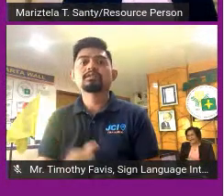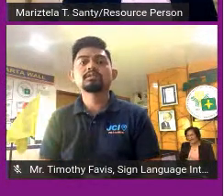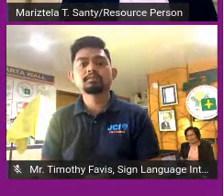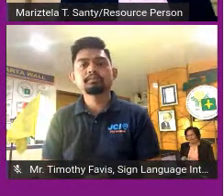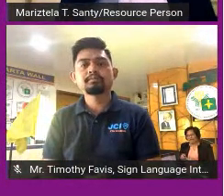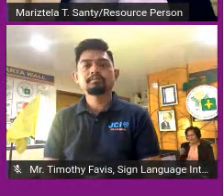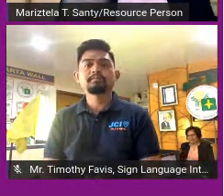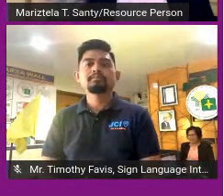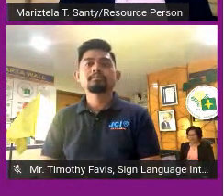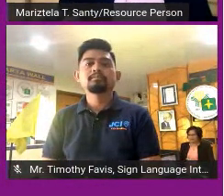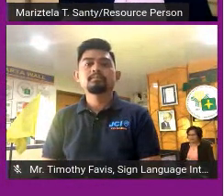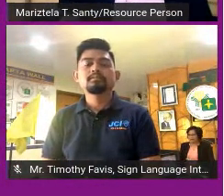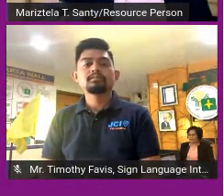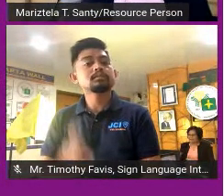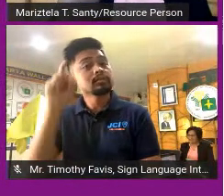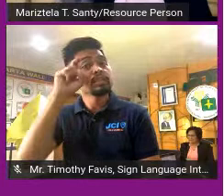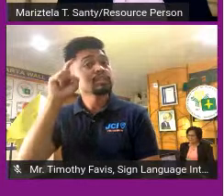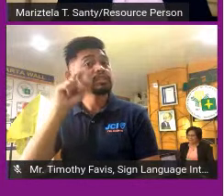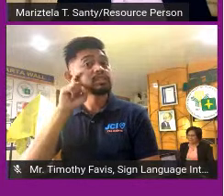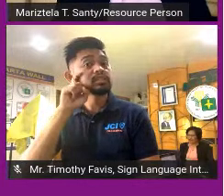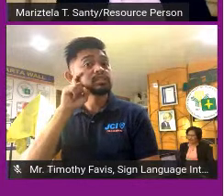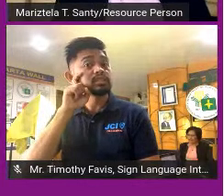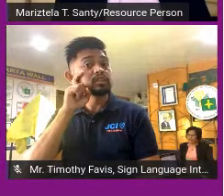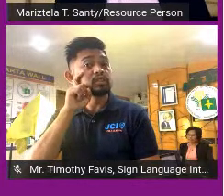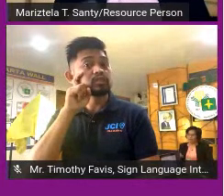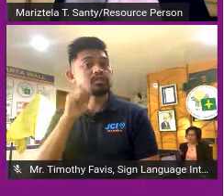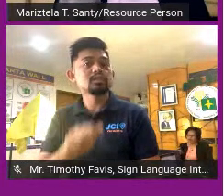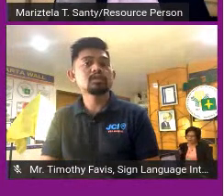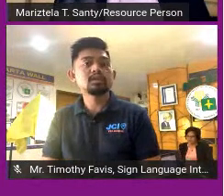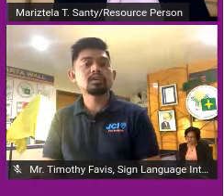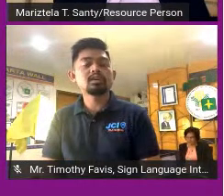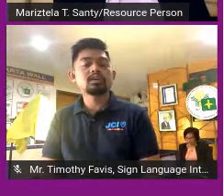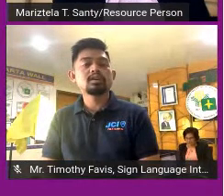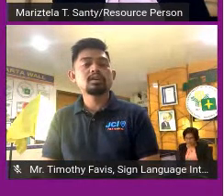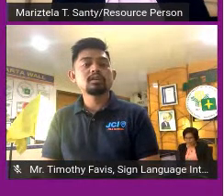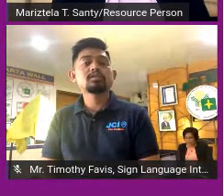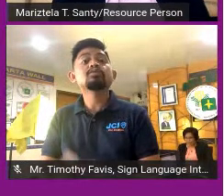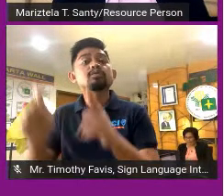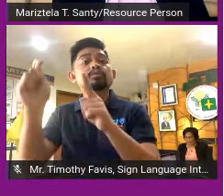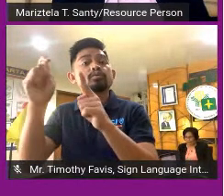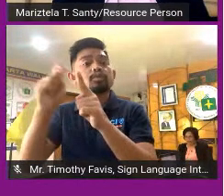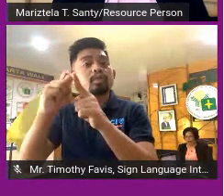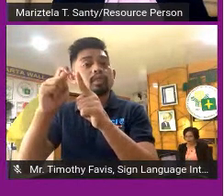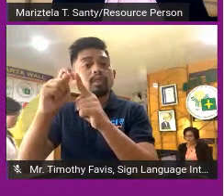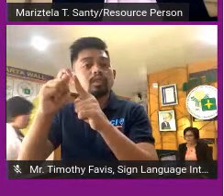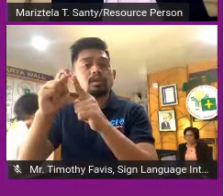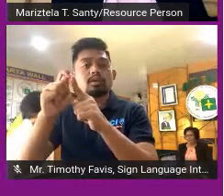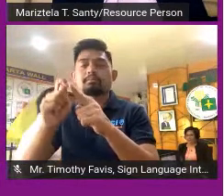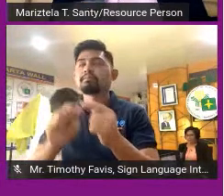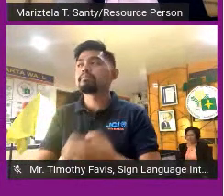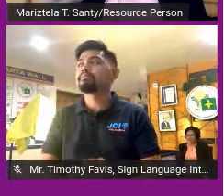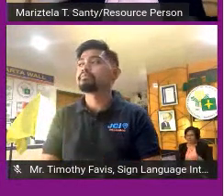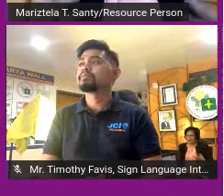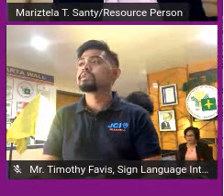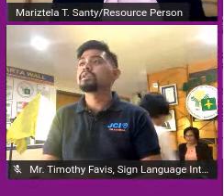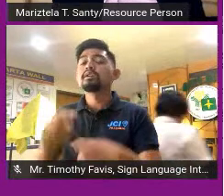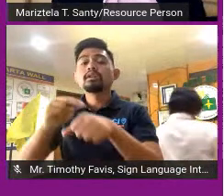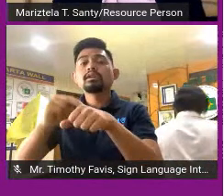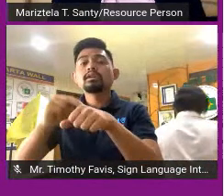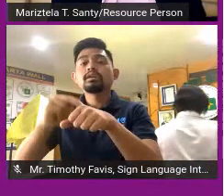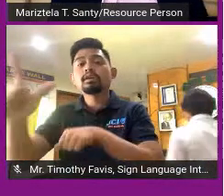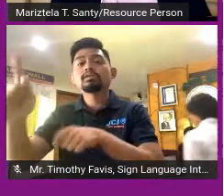Kung tinaano natin na sex ay kasarian, or it is a biological term. Ano po? It is a